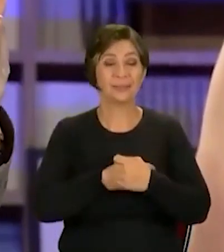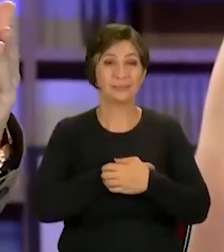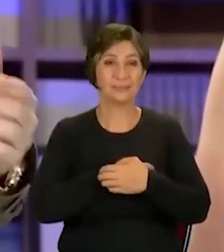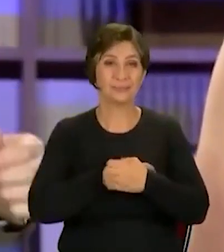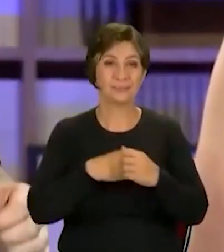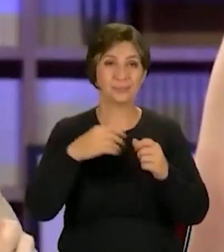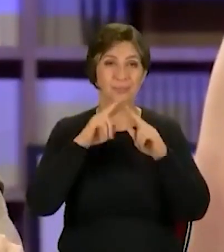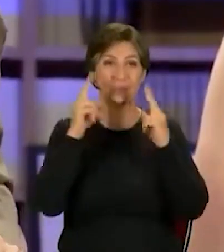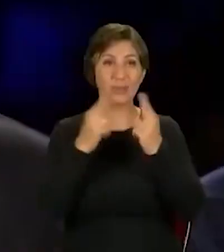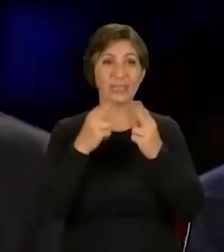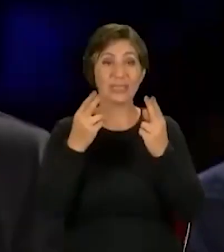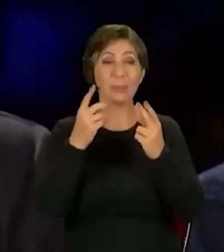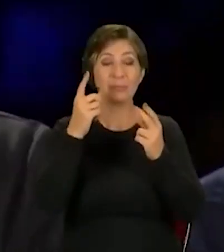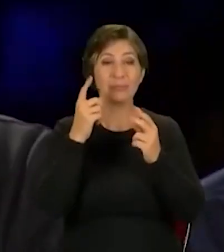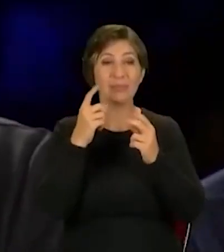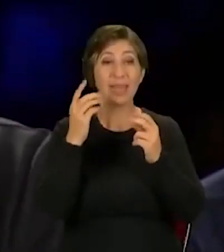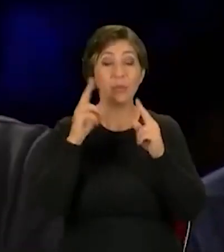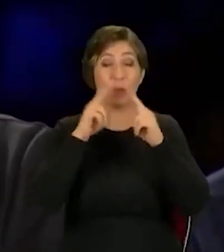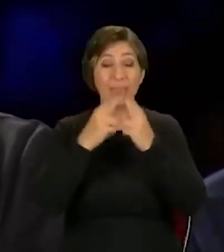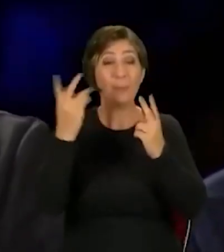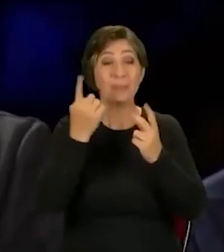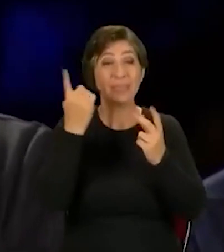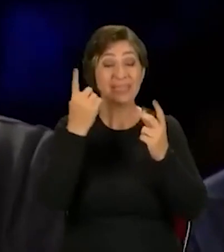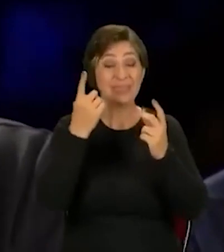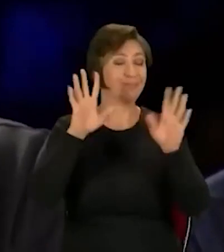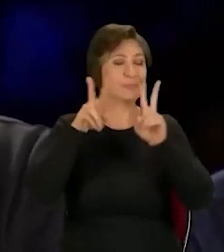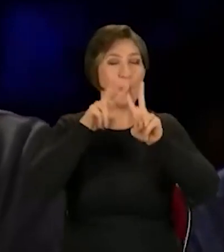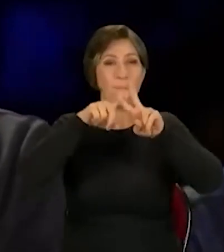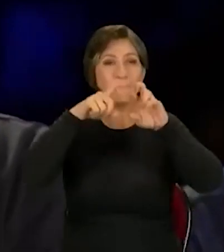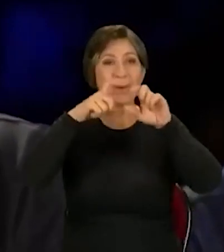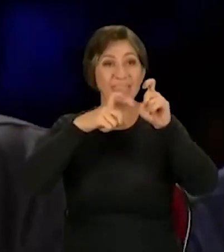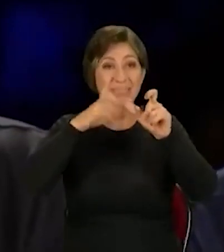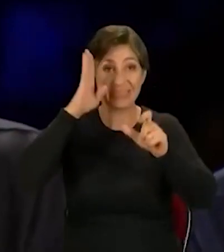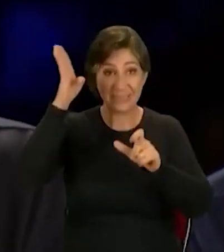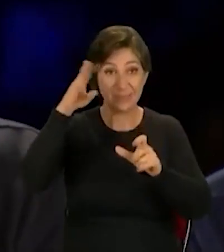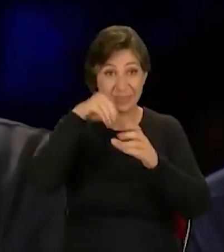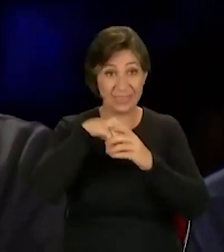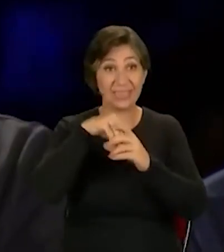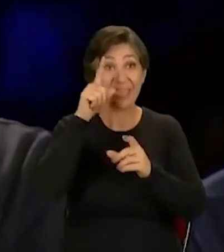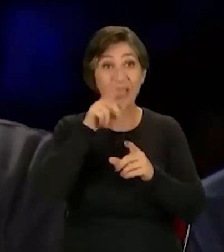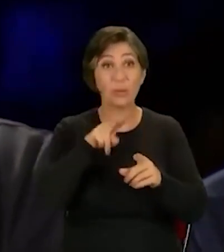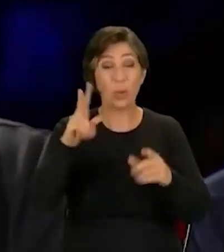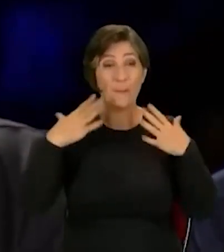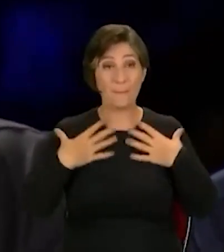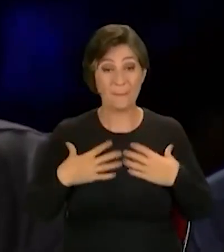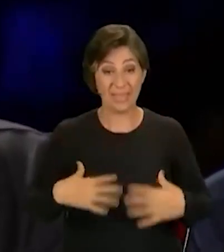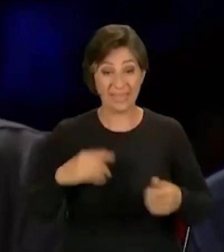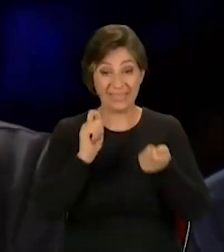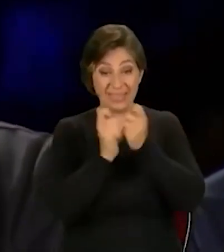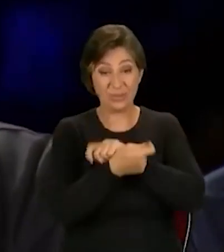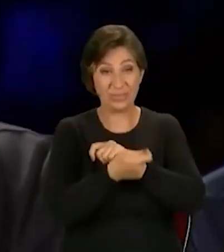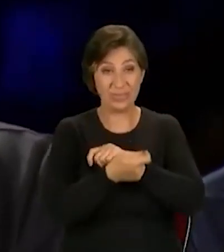dünyada üretilmiş herhangi bir biyolojik canlı Mars'ta herhangi bir yapay ortamda hayatta kalması mümkün değil. Mars'a gidebilmemizin tek yolu bedeni modifiye